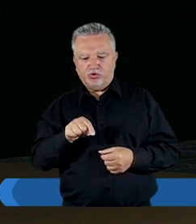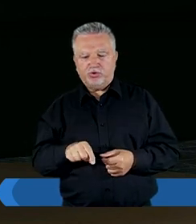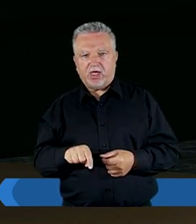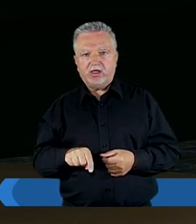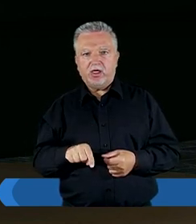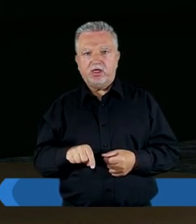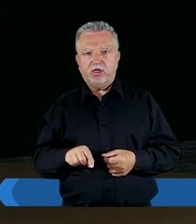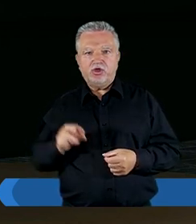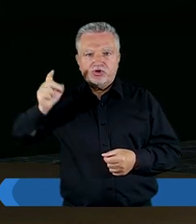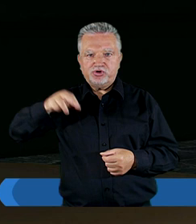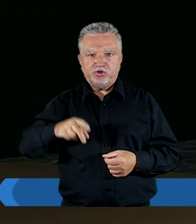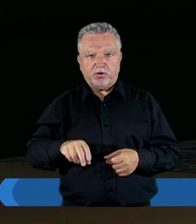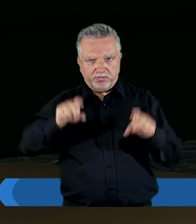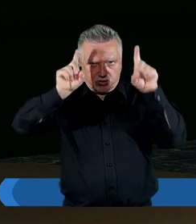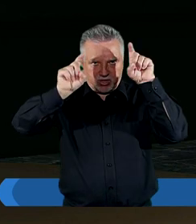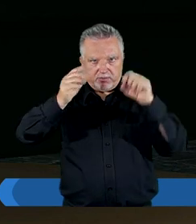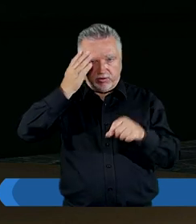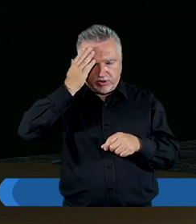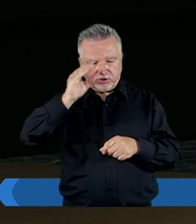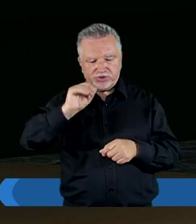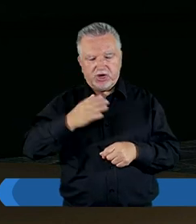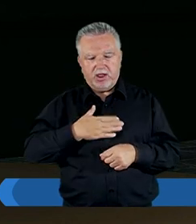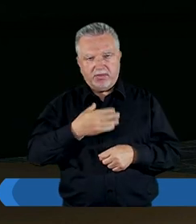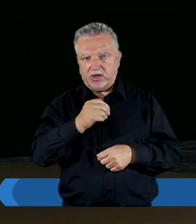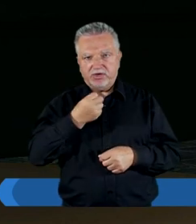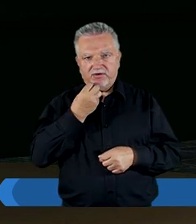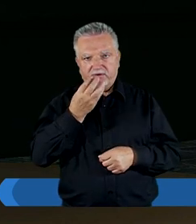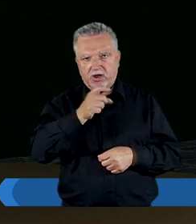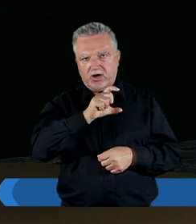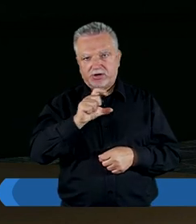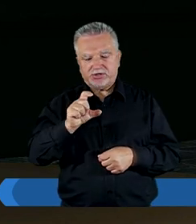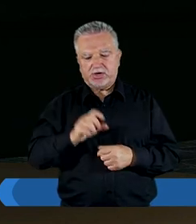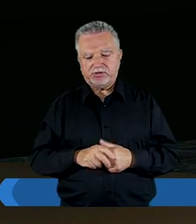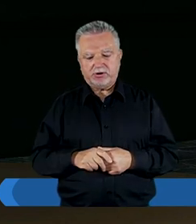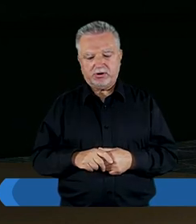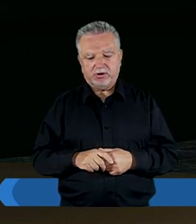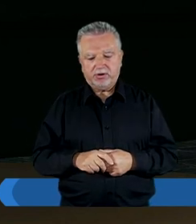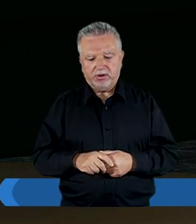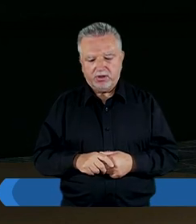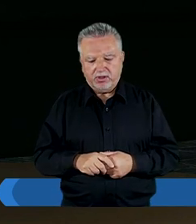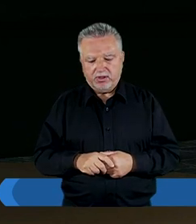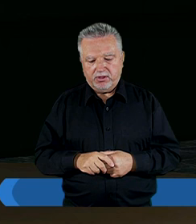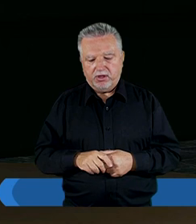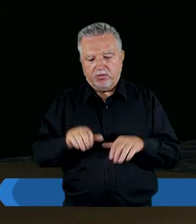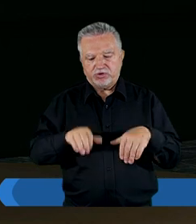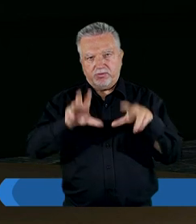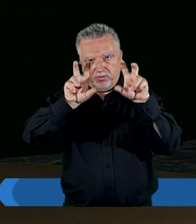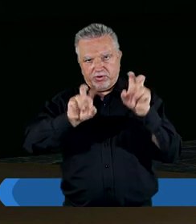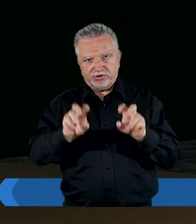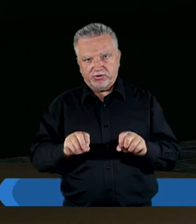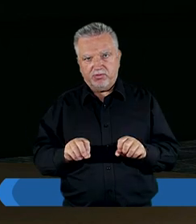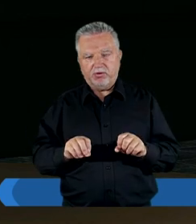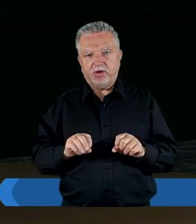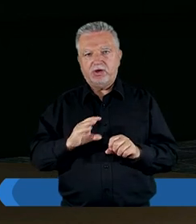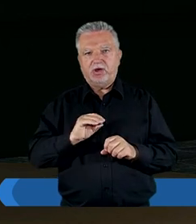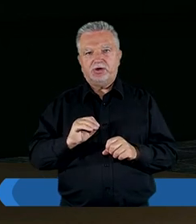pałający wielkim gniewem, bo wie, iż czasu ma niewiele. Czyli mogę w dwóch słowach tylko to podsumować. Chciałbym